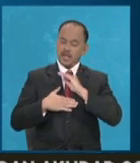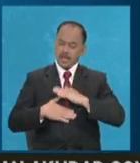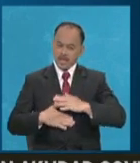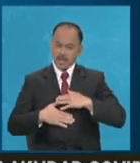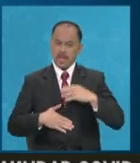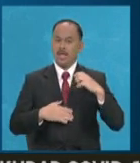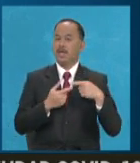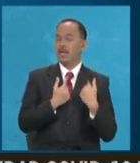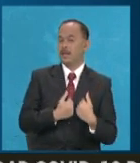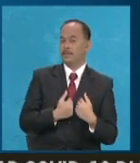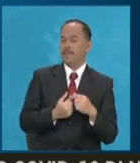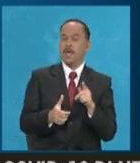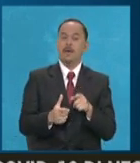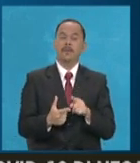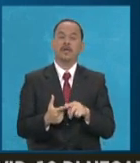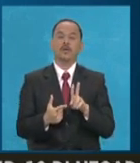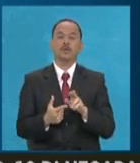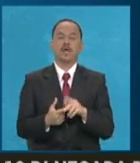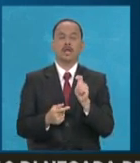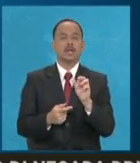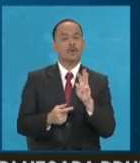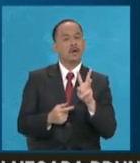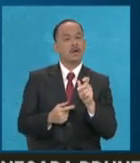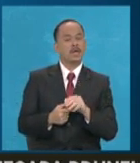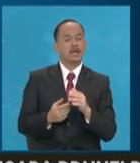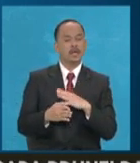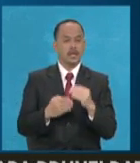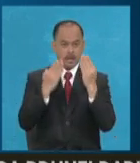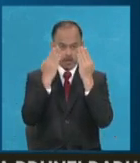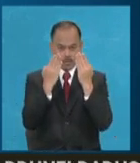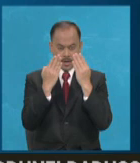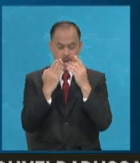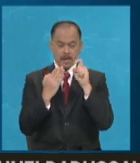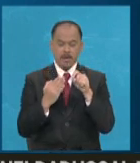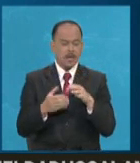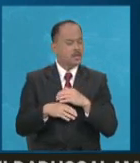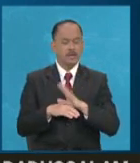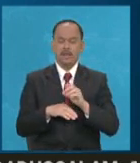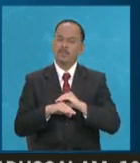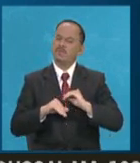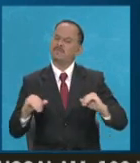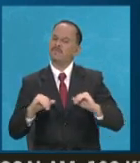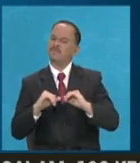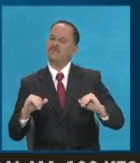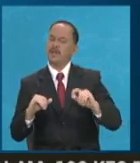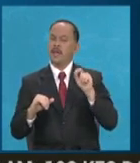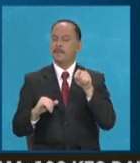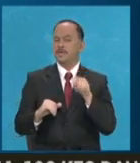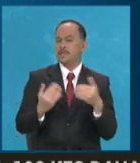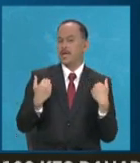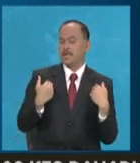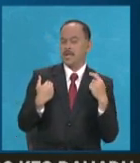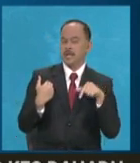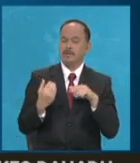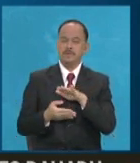penal kedua pula menyatakan tawakal dan doa merupakan komponen yang tidak boleh dipisahkan dan perlu ada dalam setiap